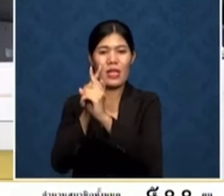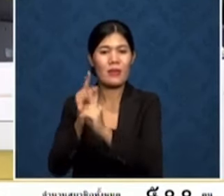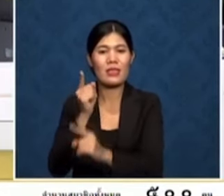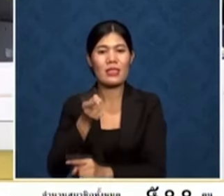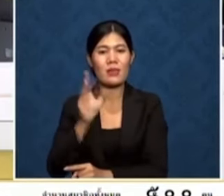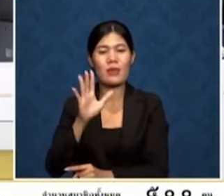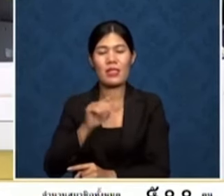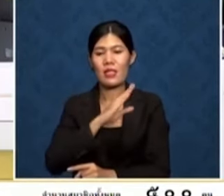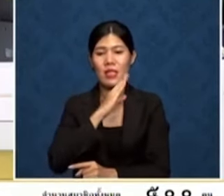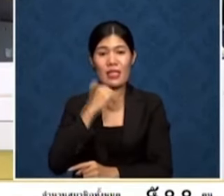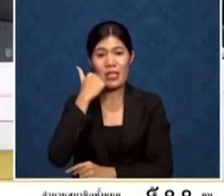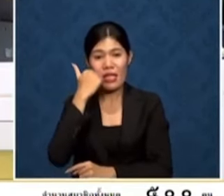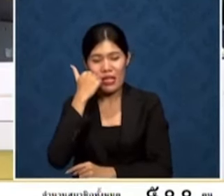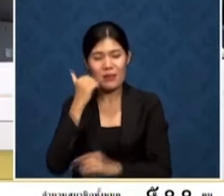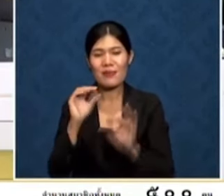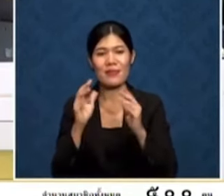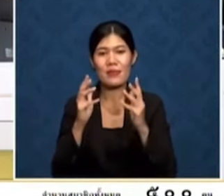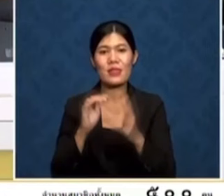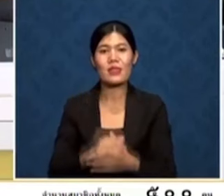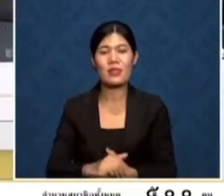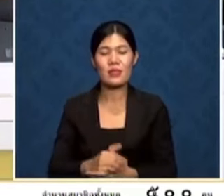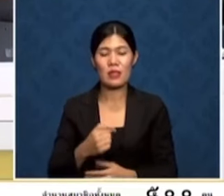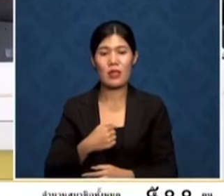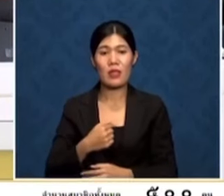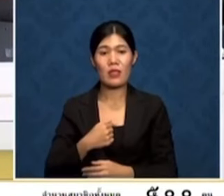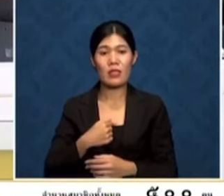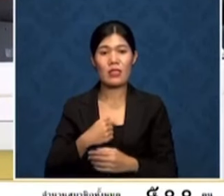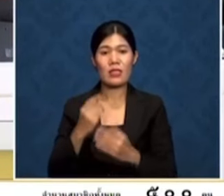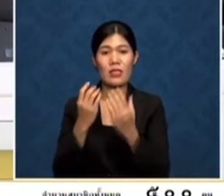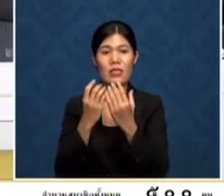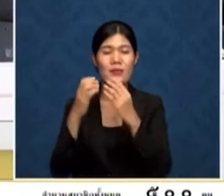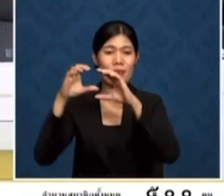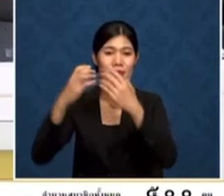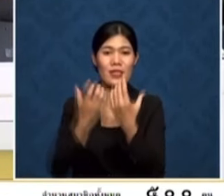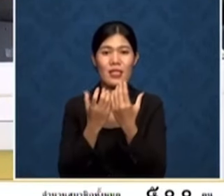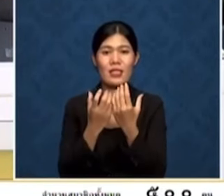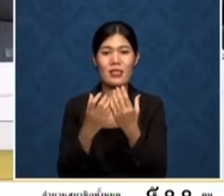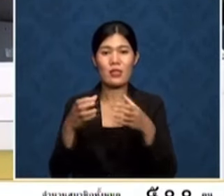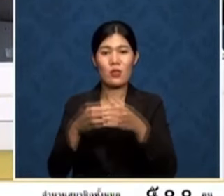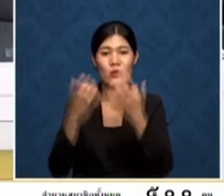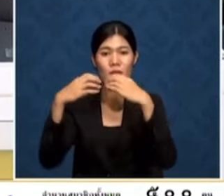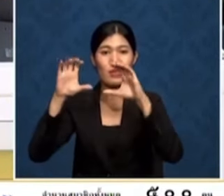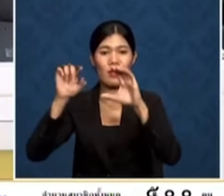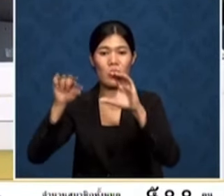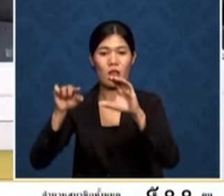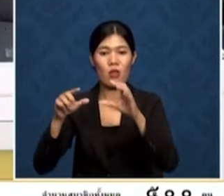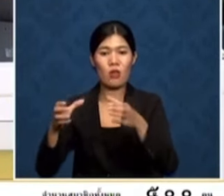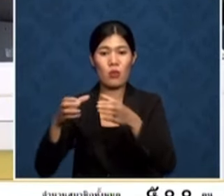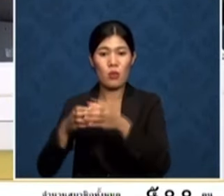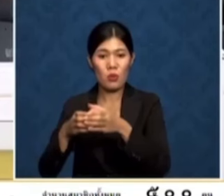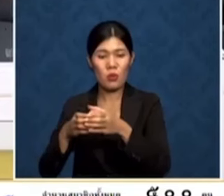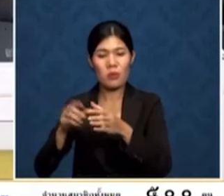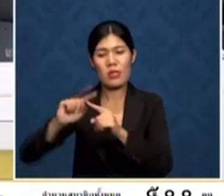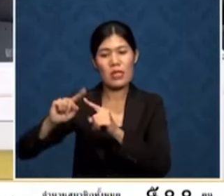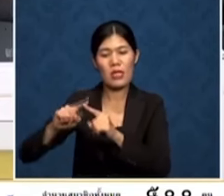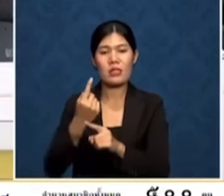หน้านี่ไม่มีอยู่แล้วครับต้องเรียนด้วยความเคารพว่าวันนี้รัฐบาลนี้ไม่ใช่รัฐบาลของพรรคการเมืองใดพรรคการเมืองหนึ่งแต่เป็นรัฐบาลของประชาชน